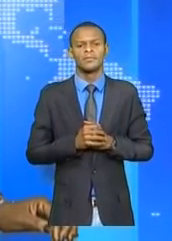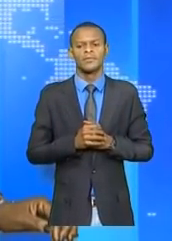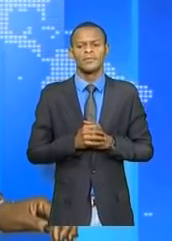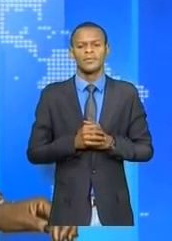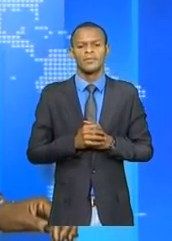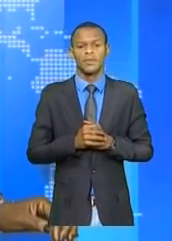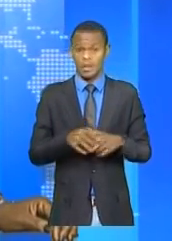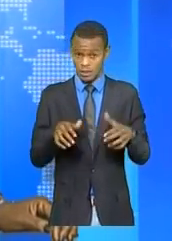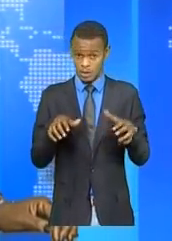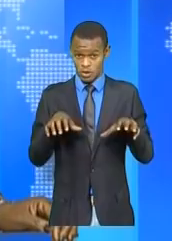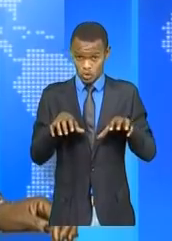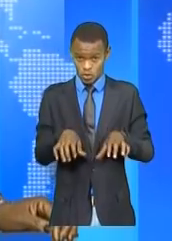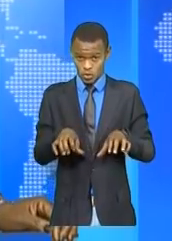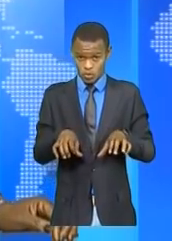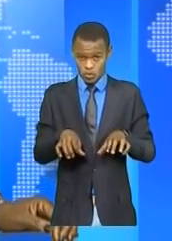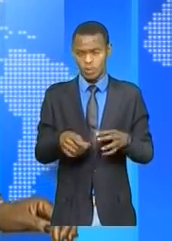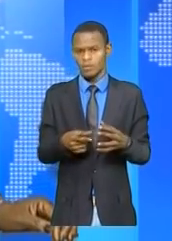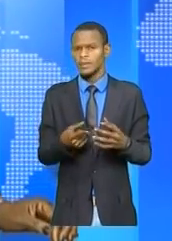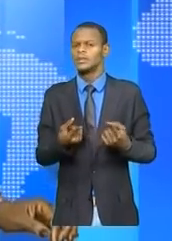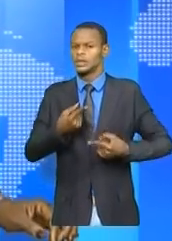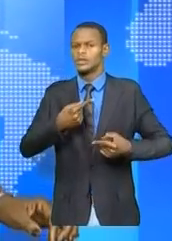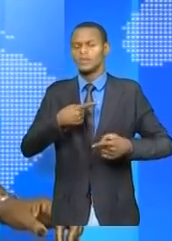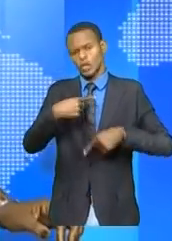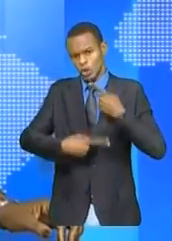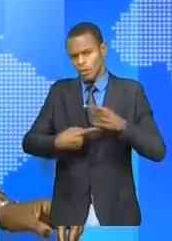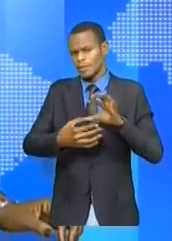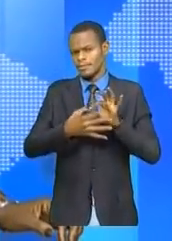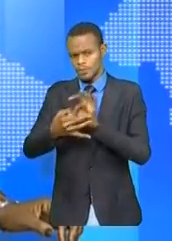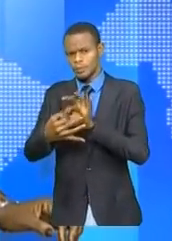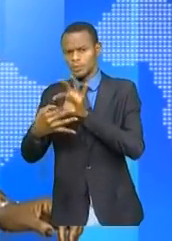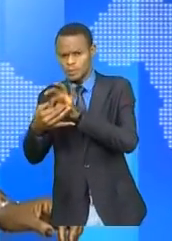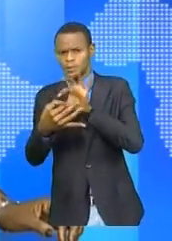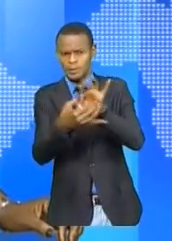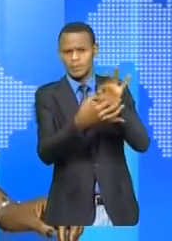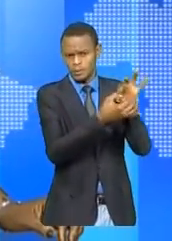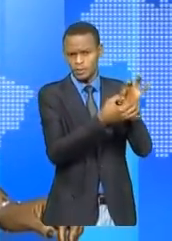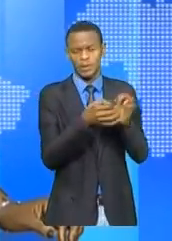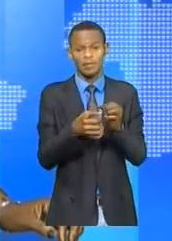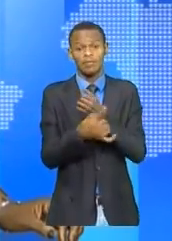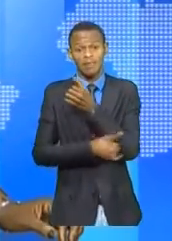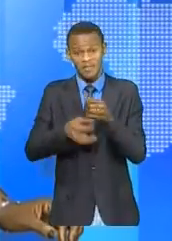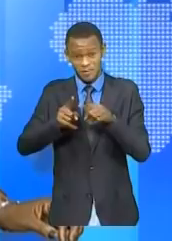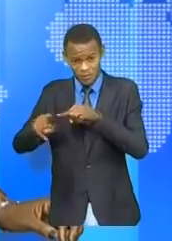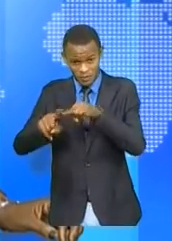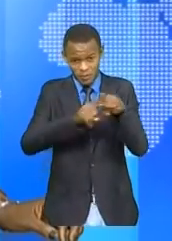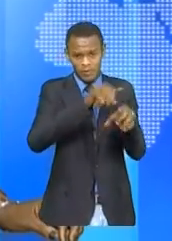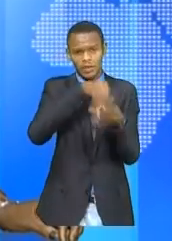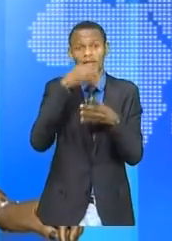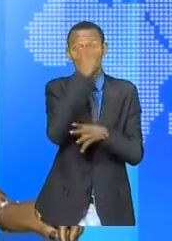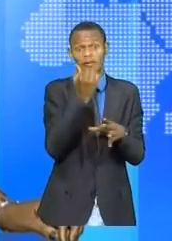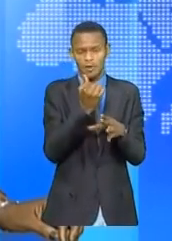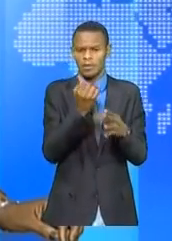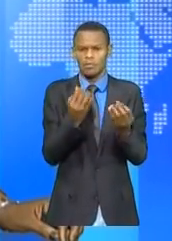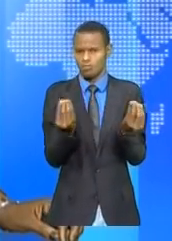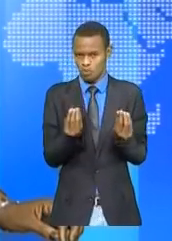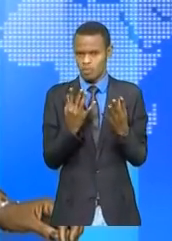la RDC est en train de raffermir les relations avec d'autres pays d'Afrique et surtout qu'elle assume la présidence de